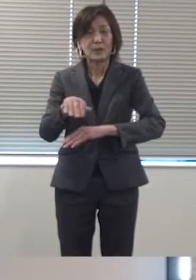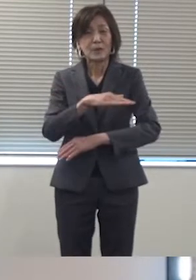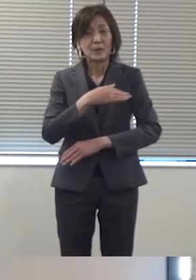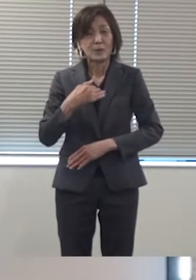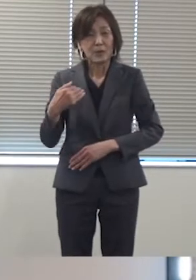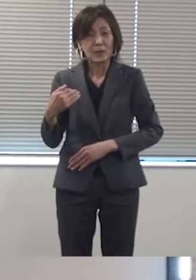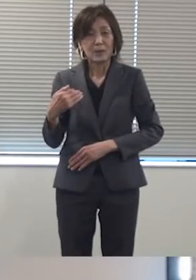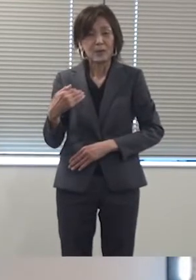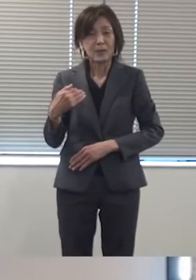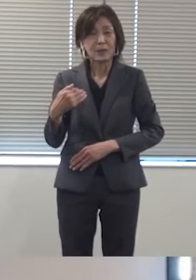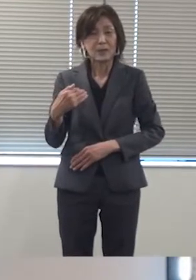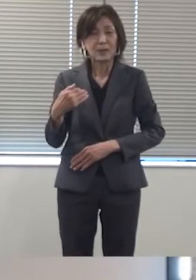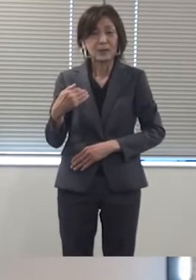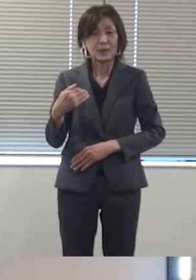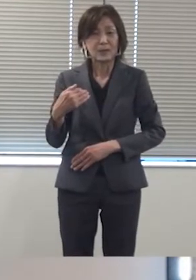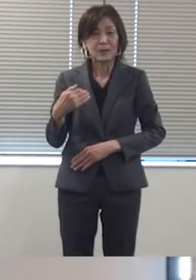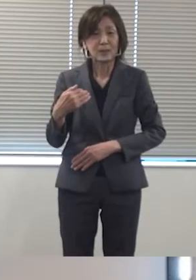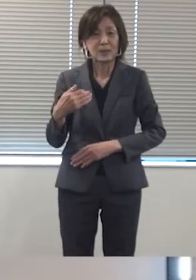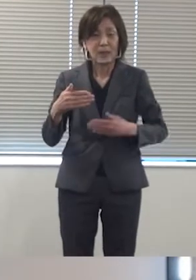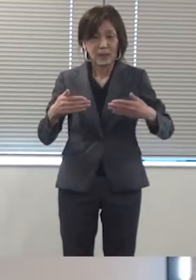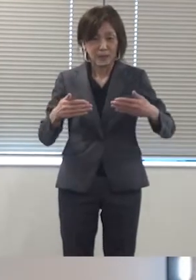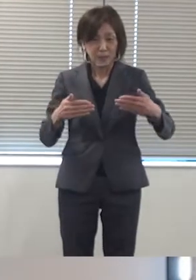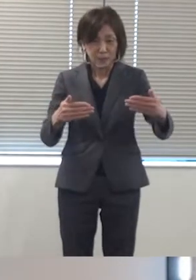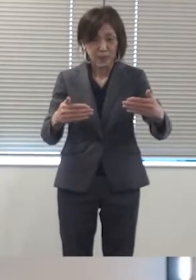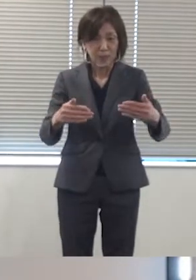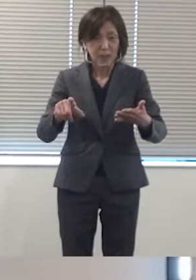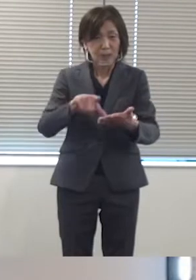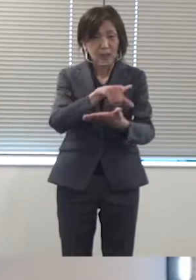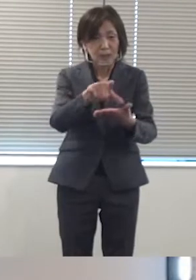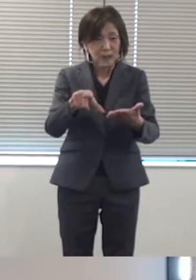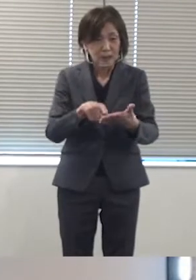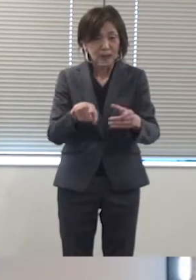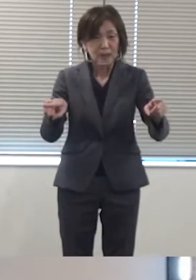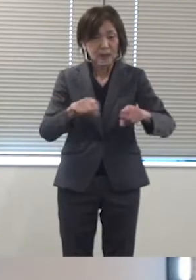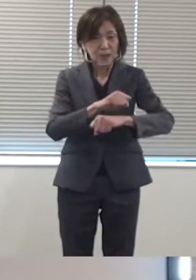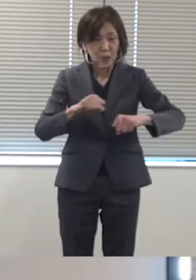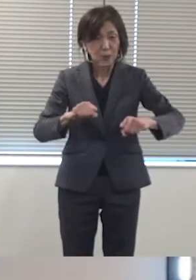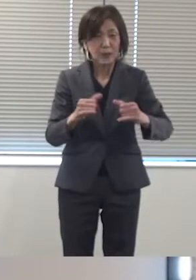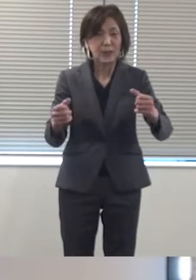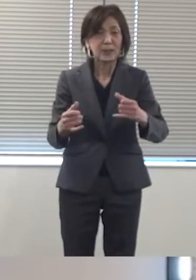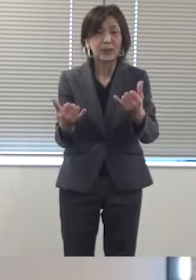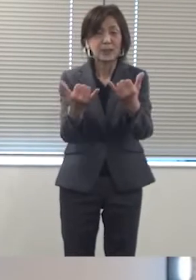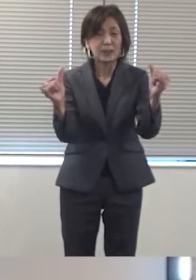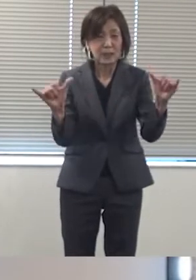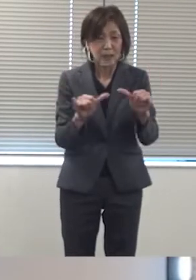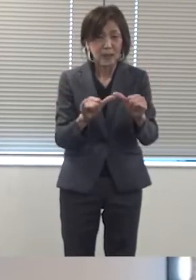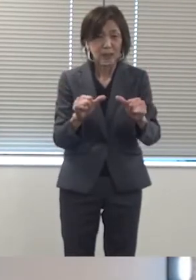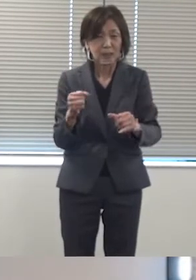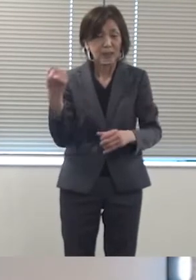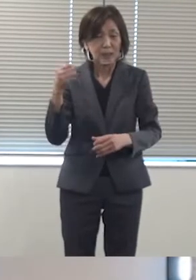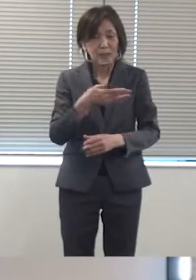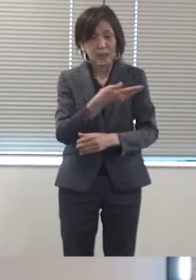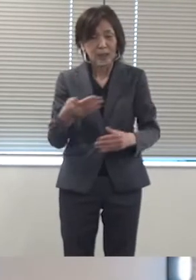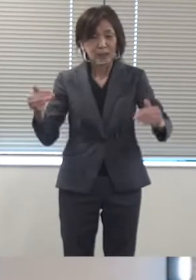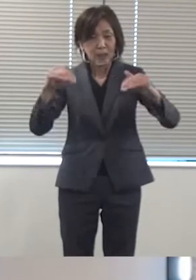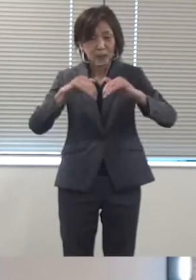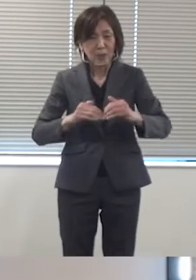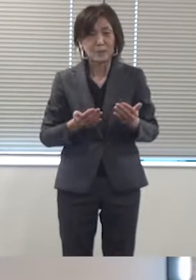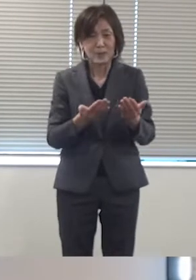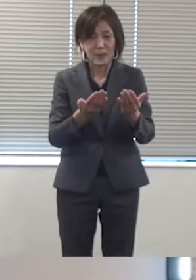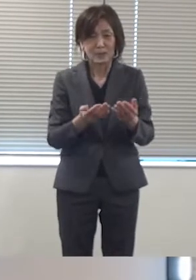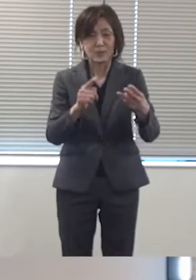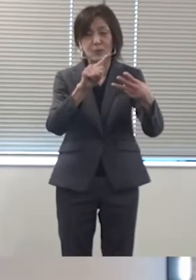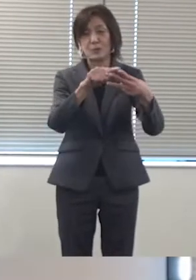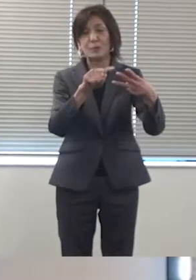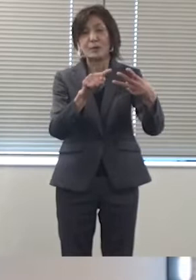生社会、それと南海トラフ、まあ、これはもう本当、基金の課題ではここをやらない